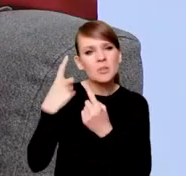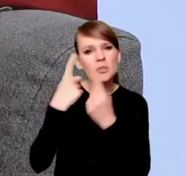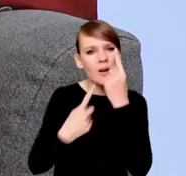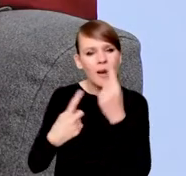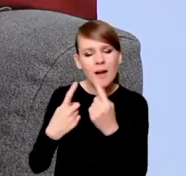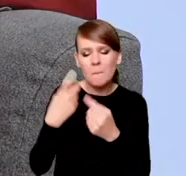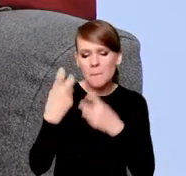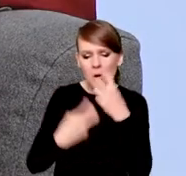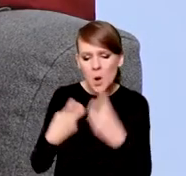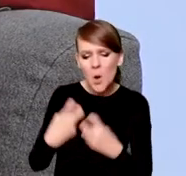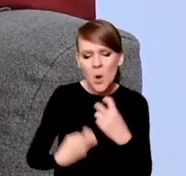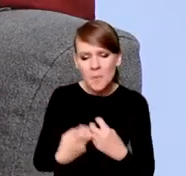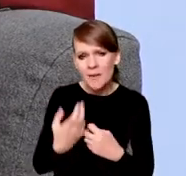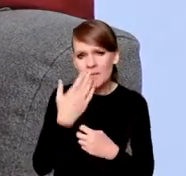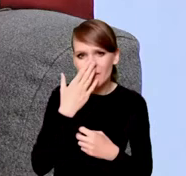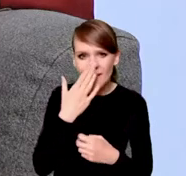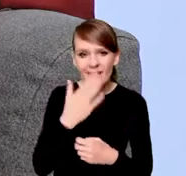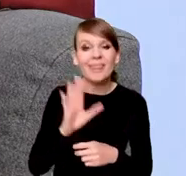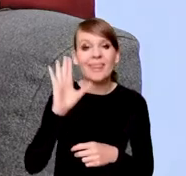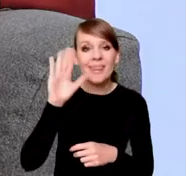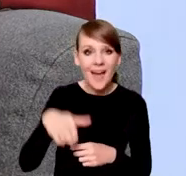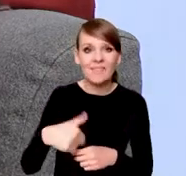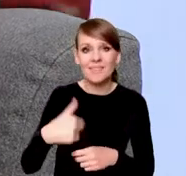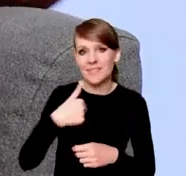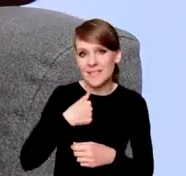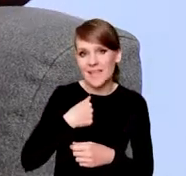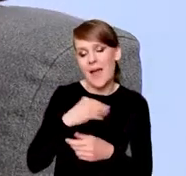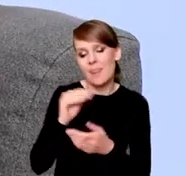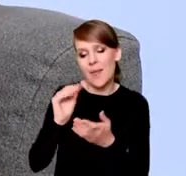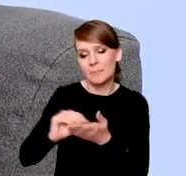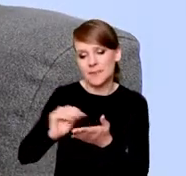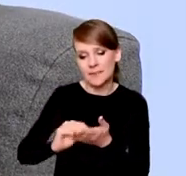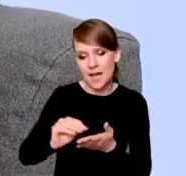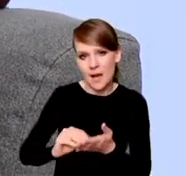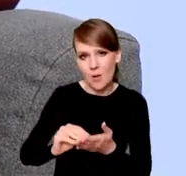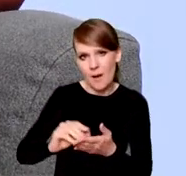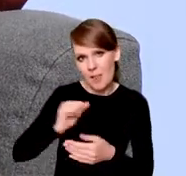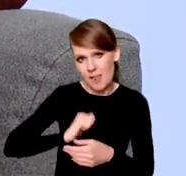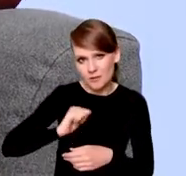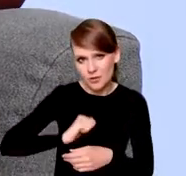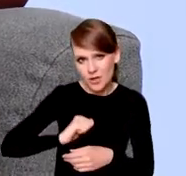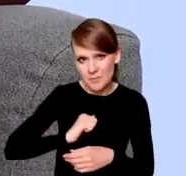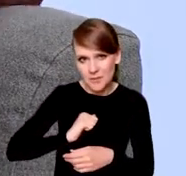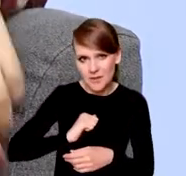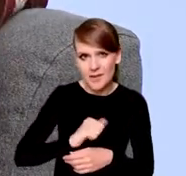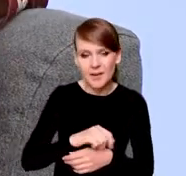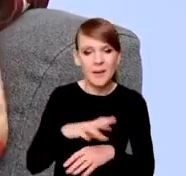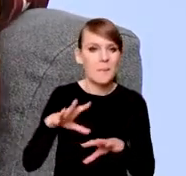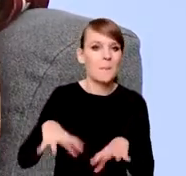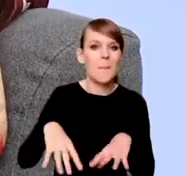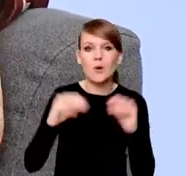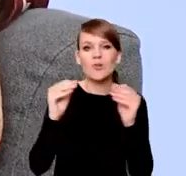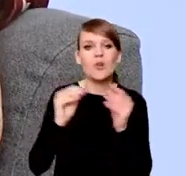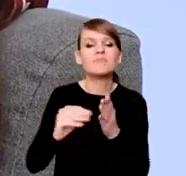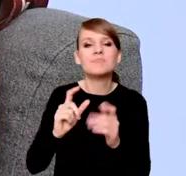i nawet napisałam sobie i pierwsze zdanie wprowadzające brzmi, jeśli społeczna odpowiedzialność